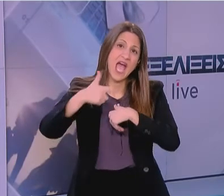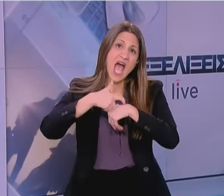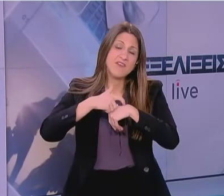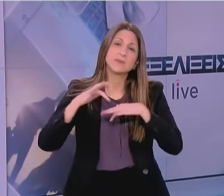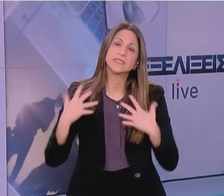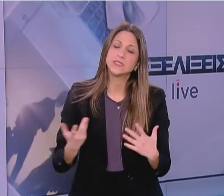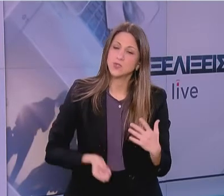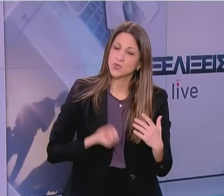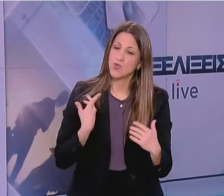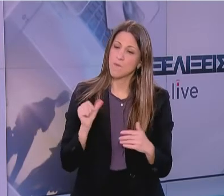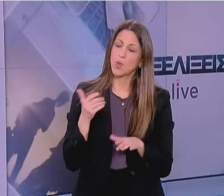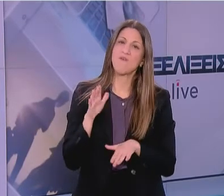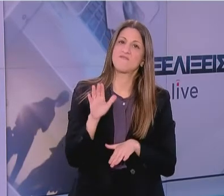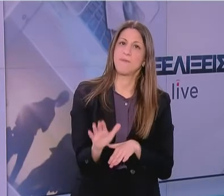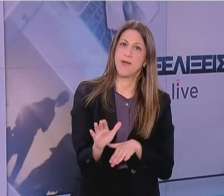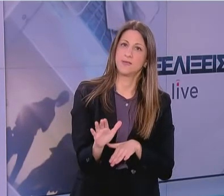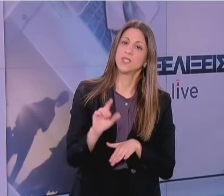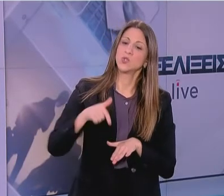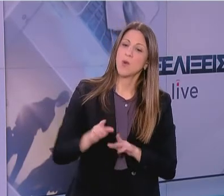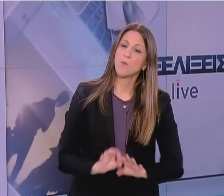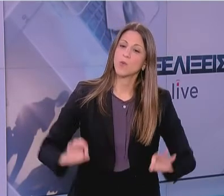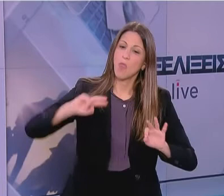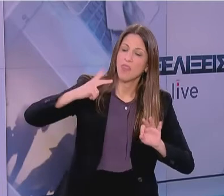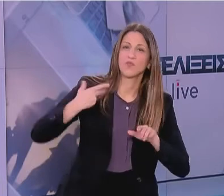το πρώτο βήμα και προχωράμε δυνατά.